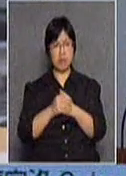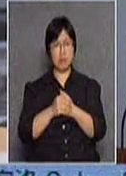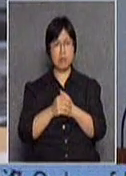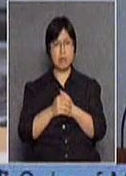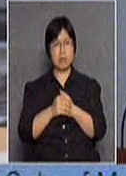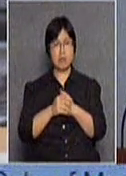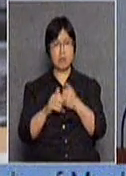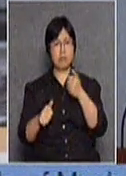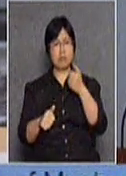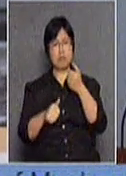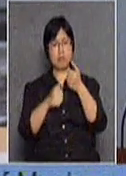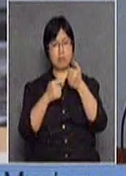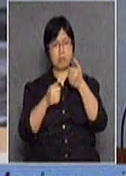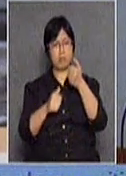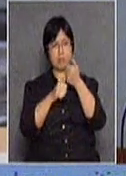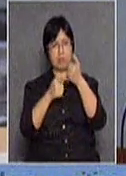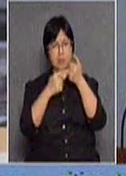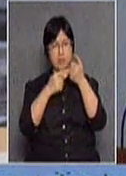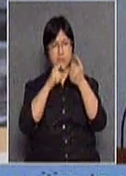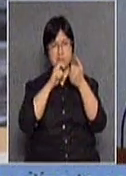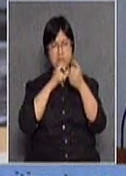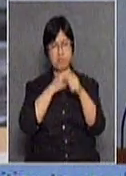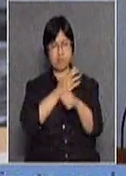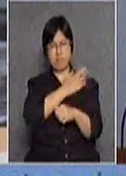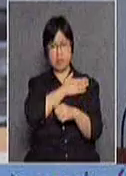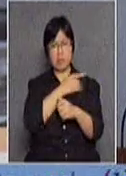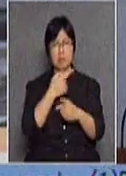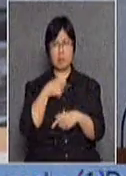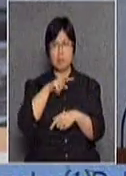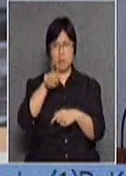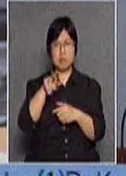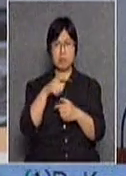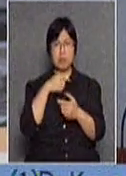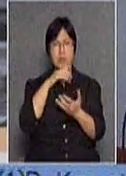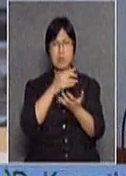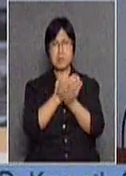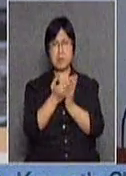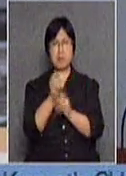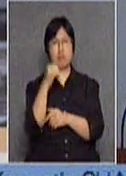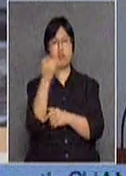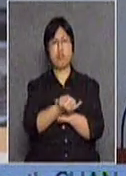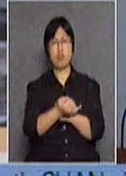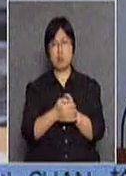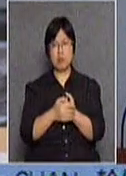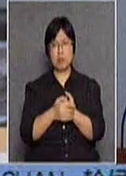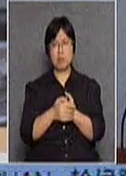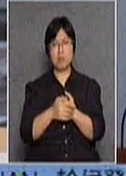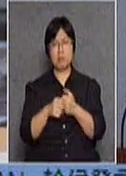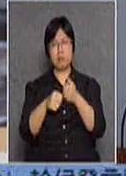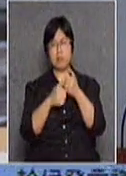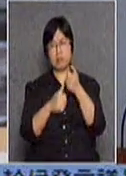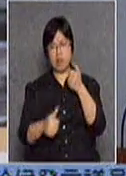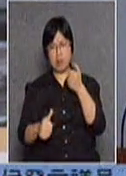行頭嗰個應該就係有公論啊嘛，我就認為如果咁係錯嘅，咁咪個下屬咪解釋俾佢